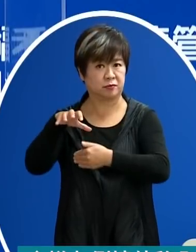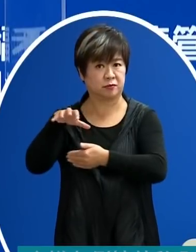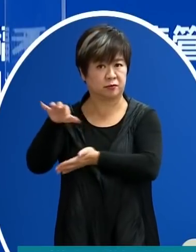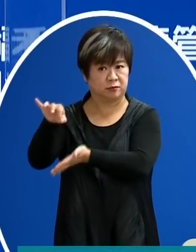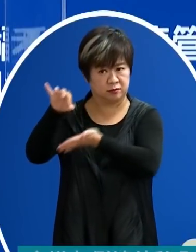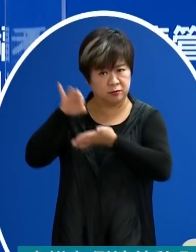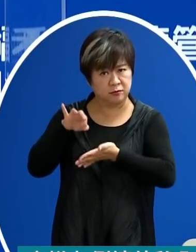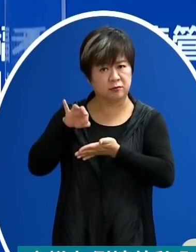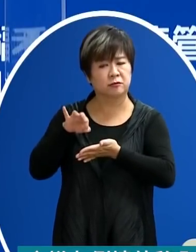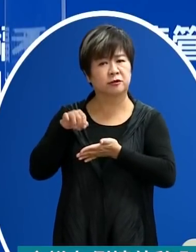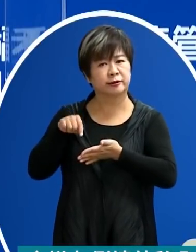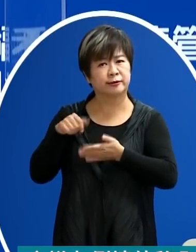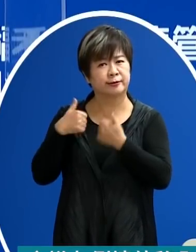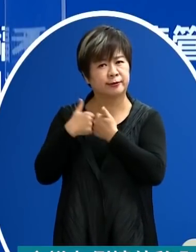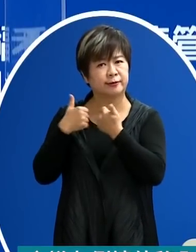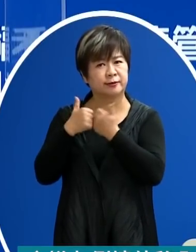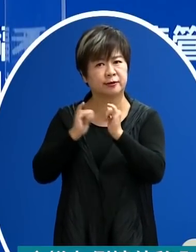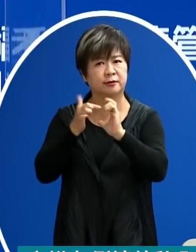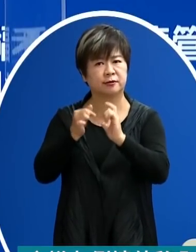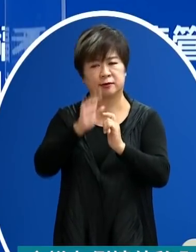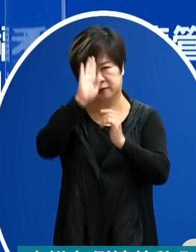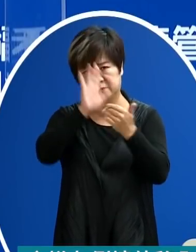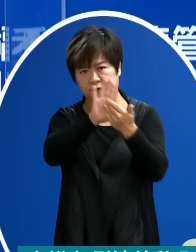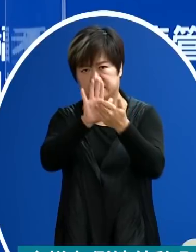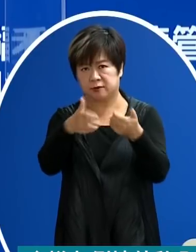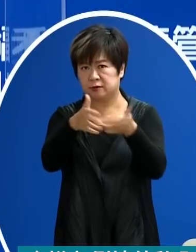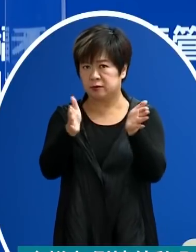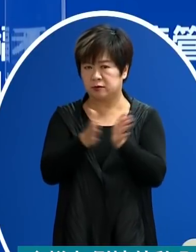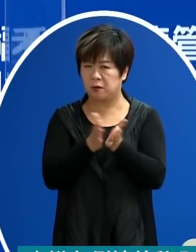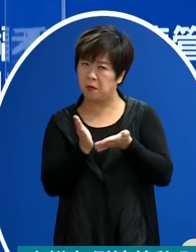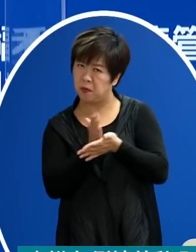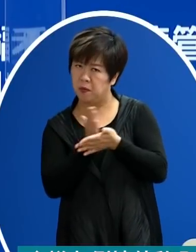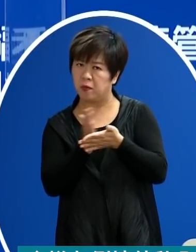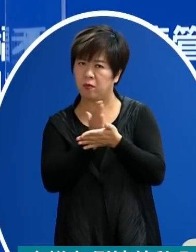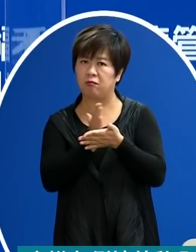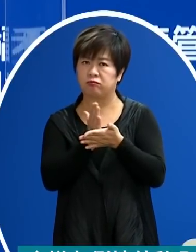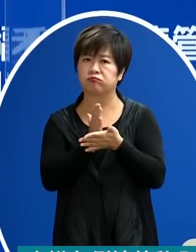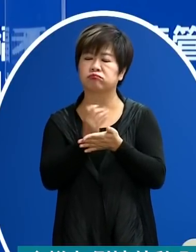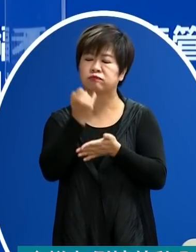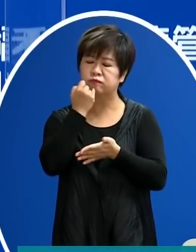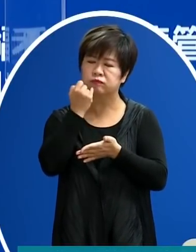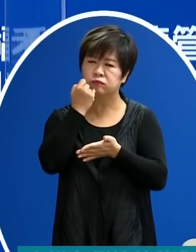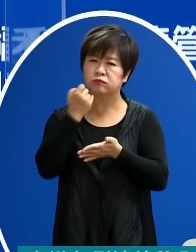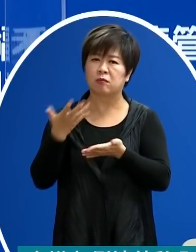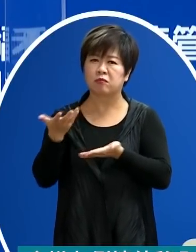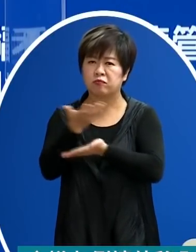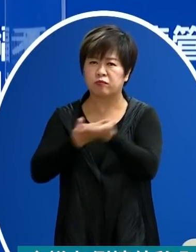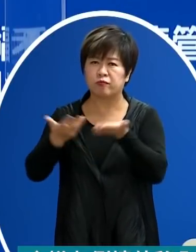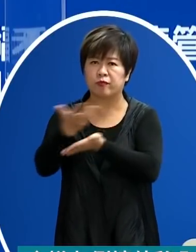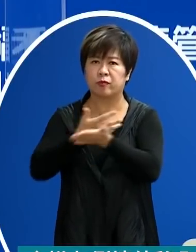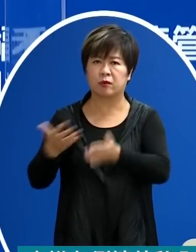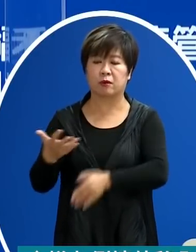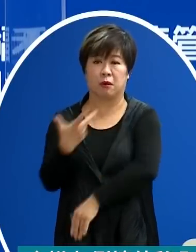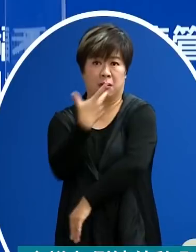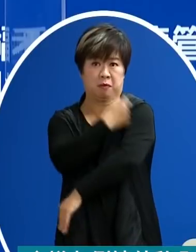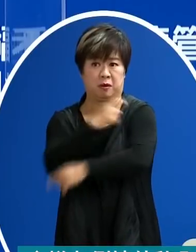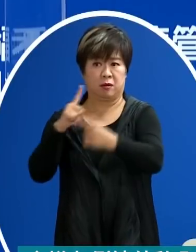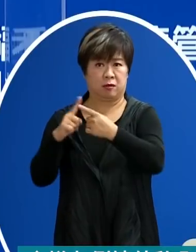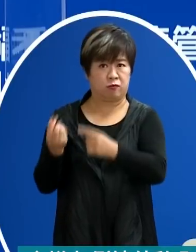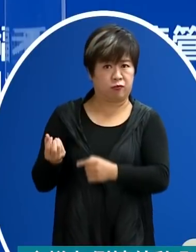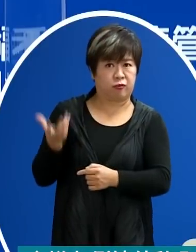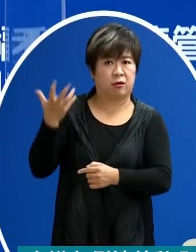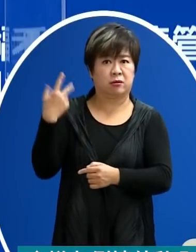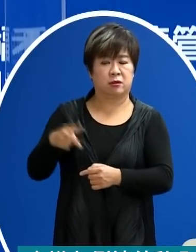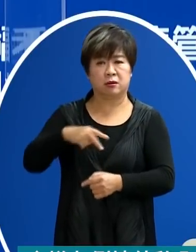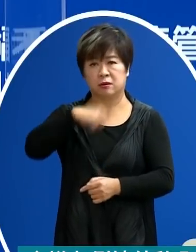提出来，我们在我们的那个社区防疫组哈来做一个评估哈，那如果随着这疫苗施打的多，跟国